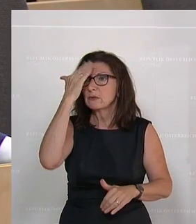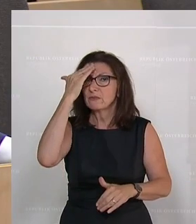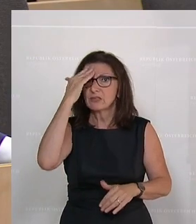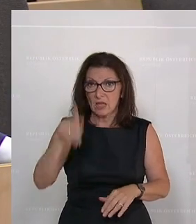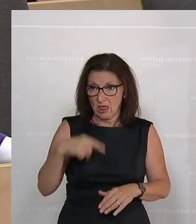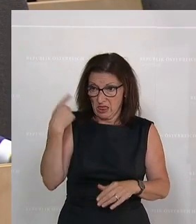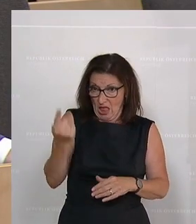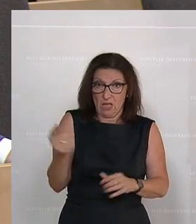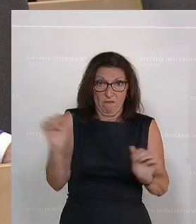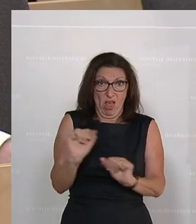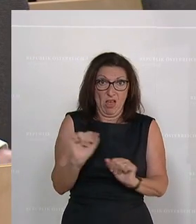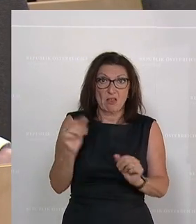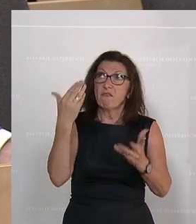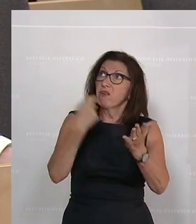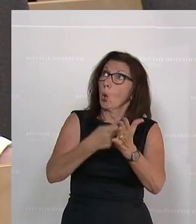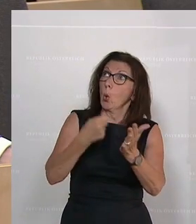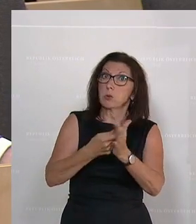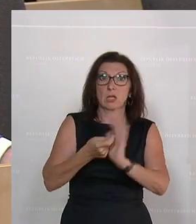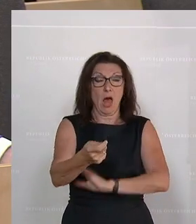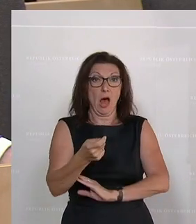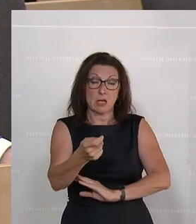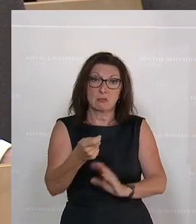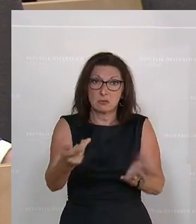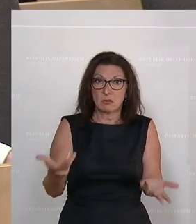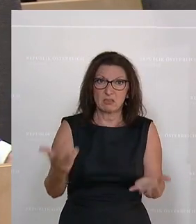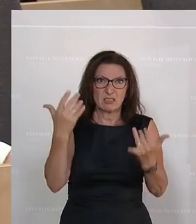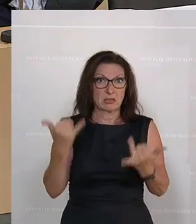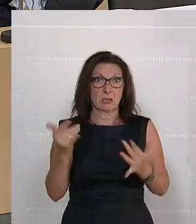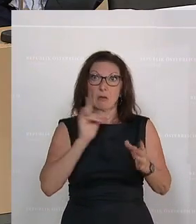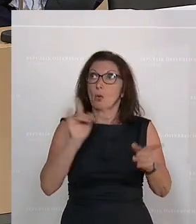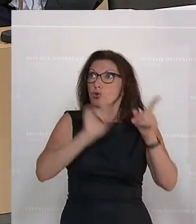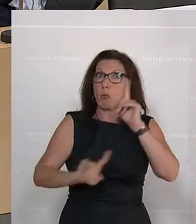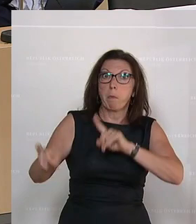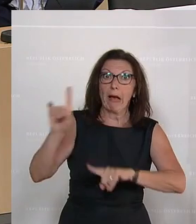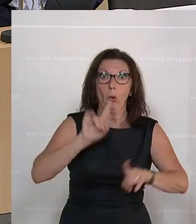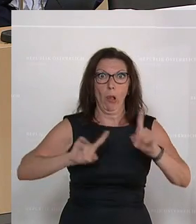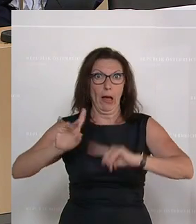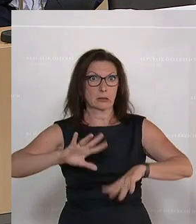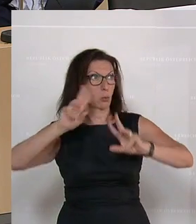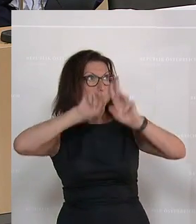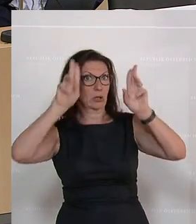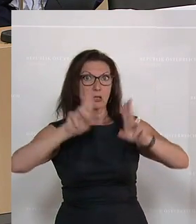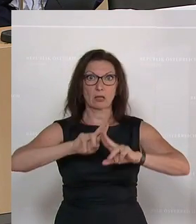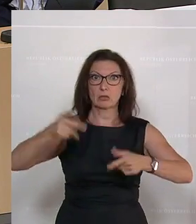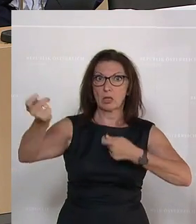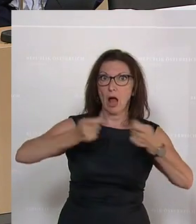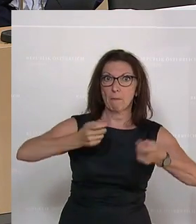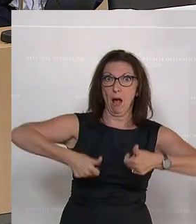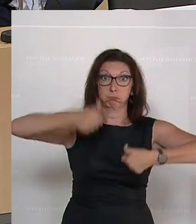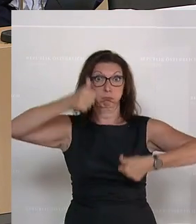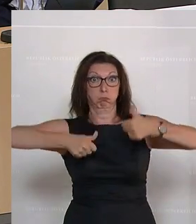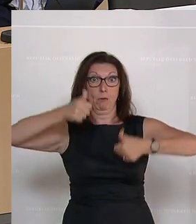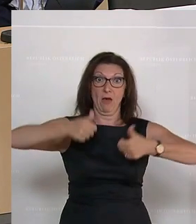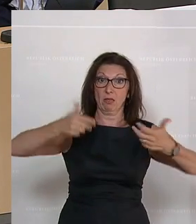nächsten winter kosten wird die sind doch voll kaum an diesen spekulationen und diesen wetten auf den internationalen märkten ausgeliefert